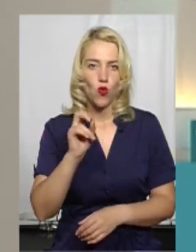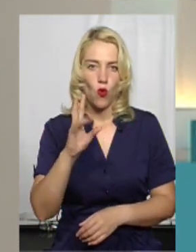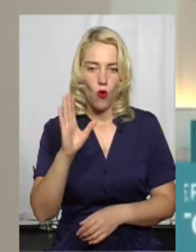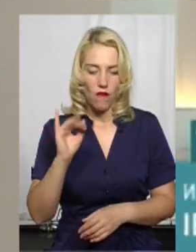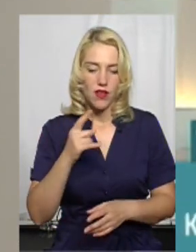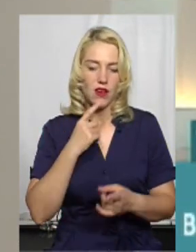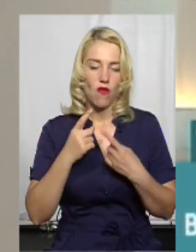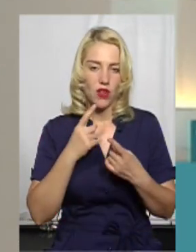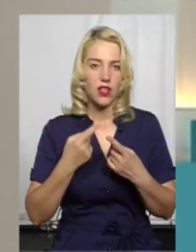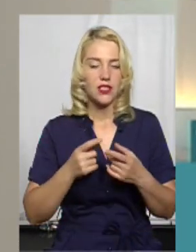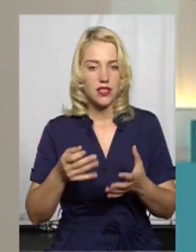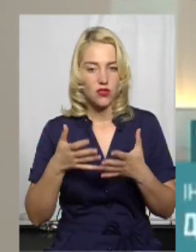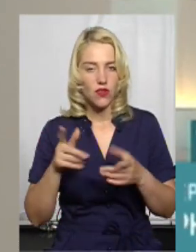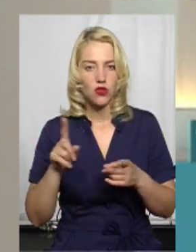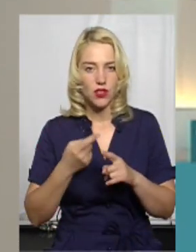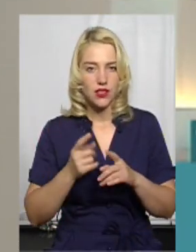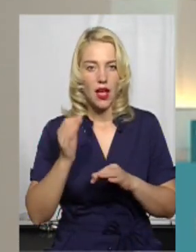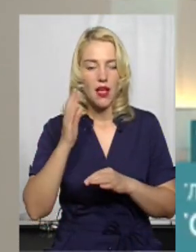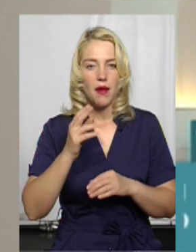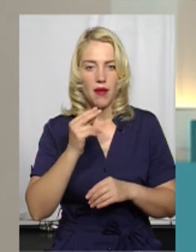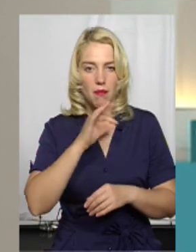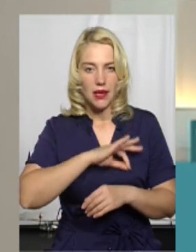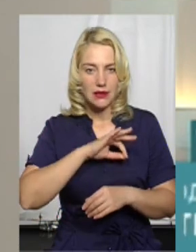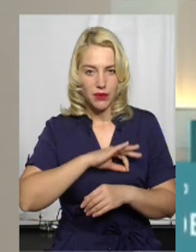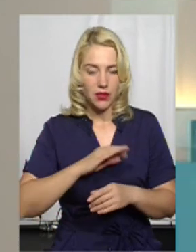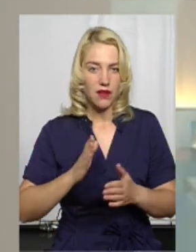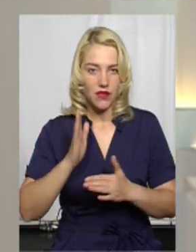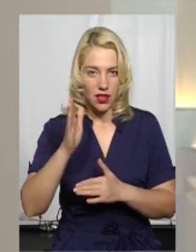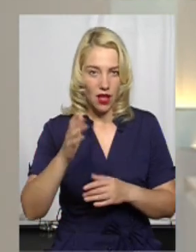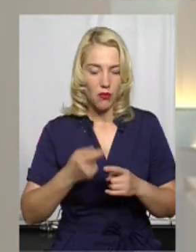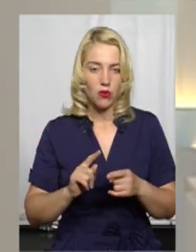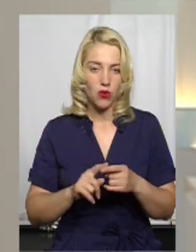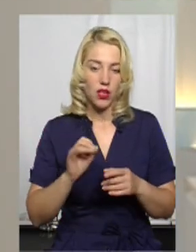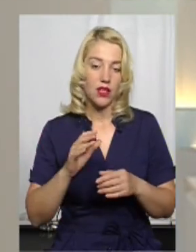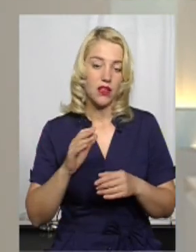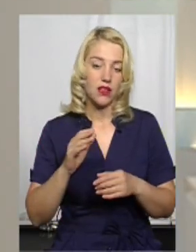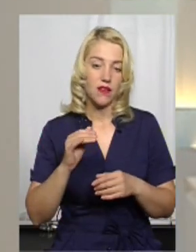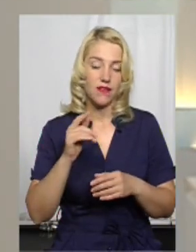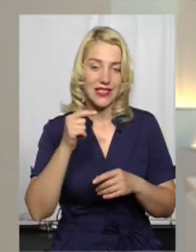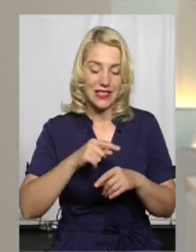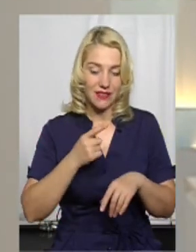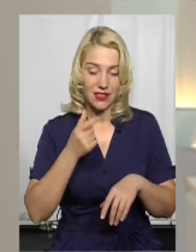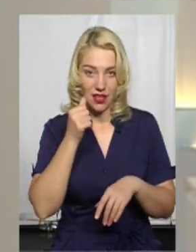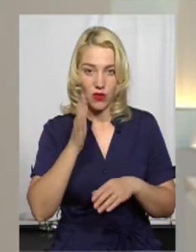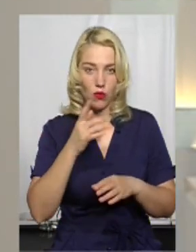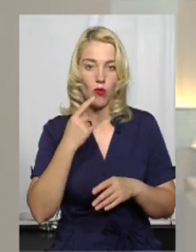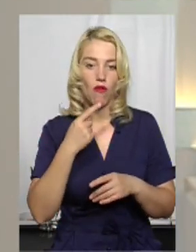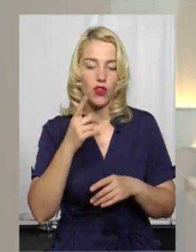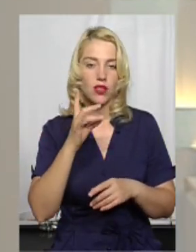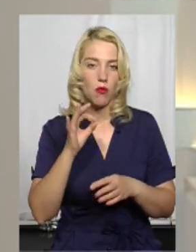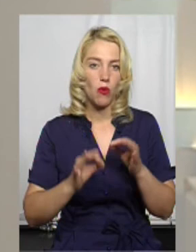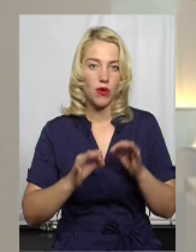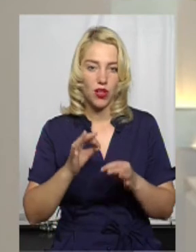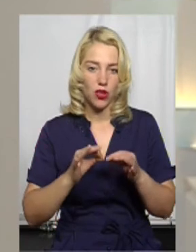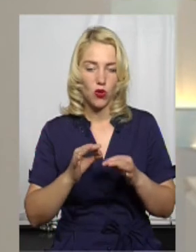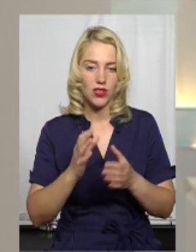дня, з'ясували, що досить перспективний це напрямок у садівництві. А завтра у цій же порі будемо говорити про природні ресурси і